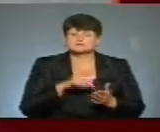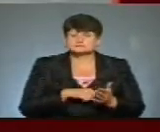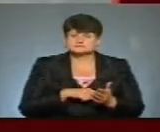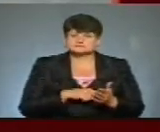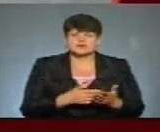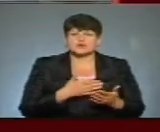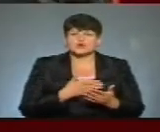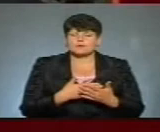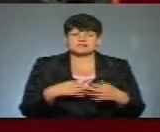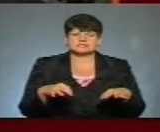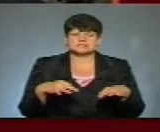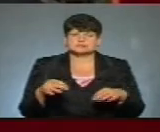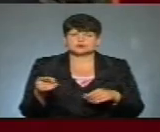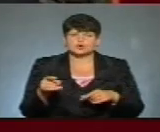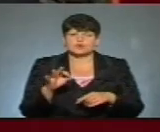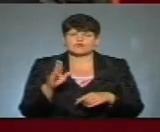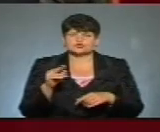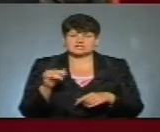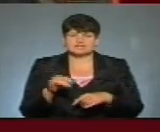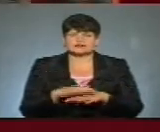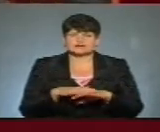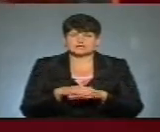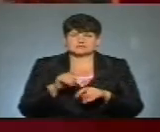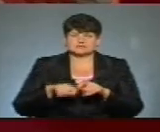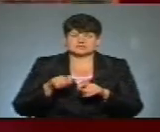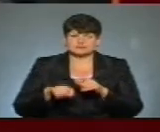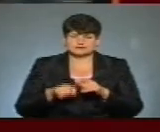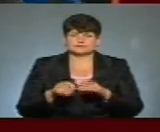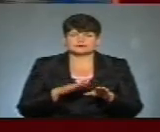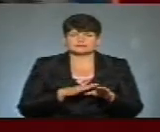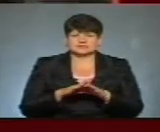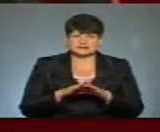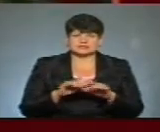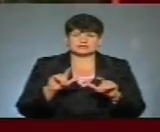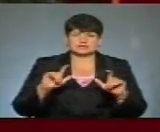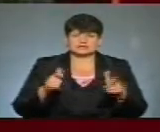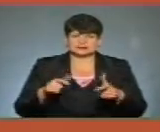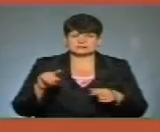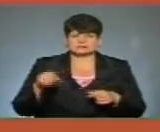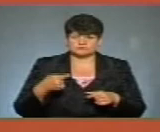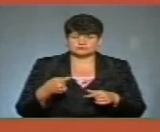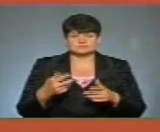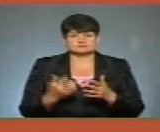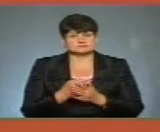Громадський транспорт Тернополя та овочевий ринок перевірили на дотримання карантинних вимог. Чи знайшли порушення?